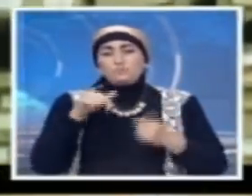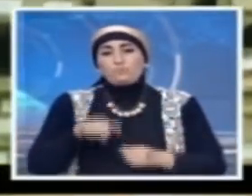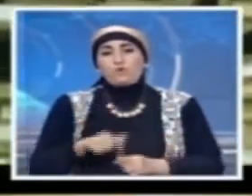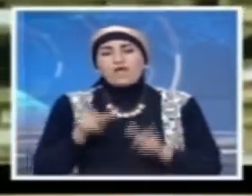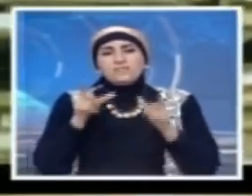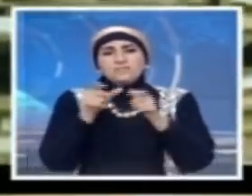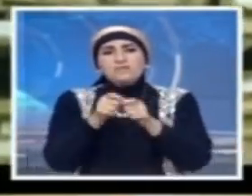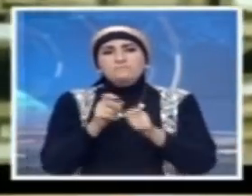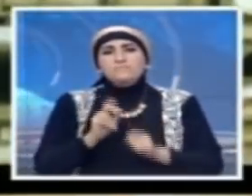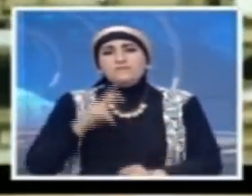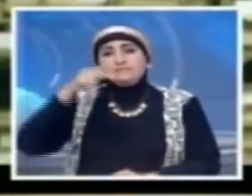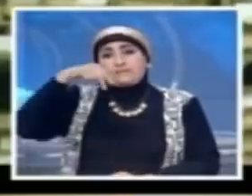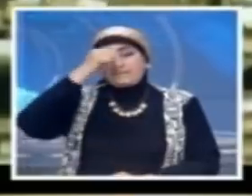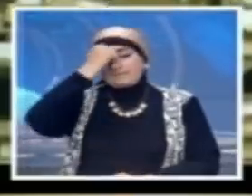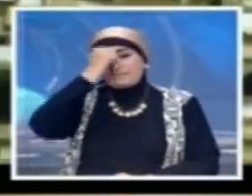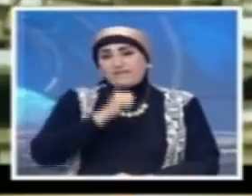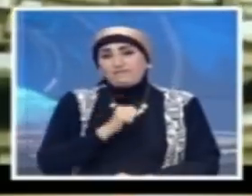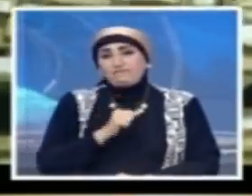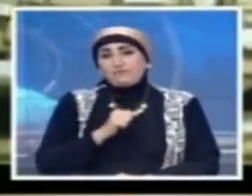ضبط